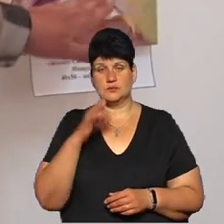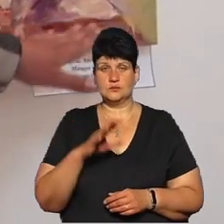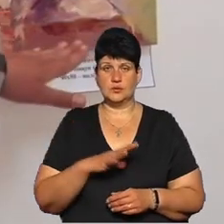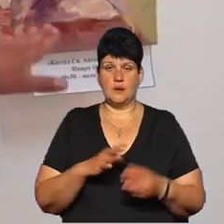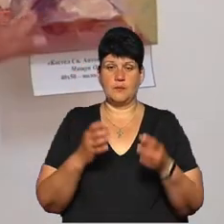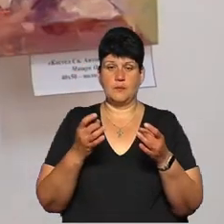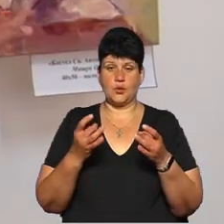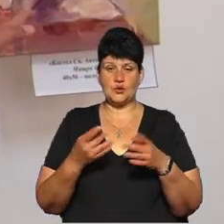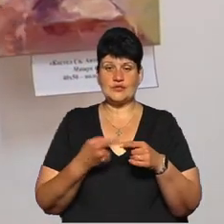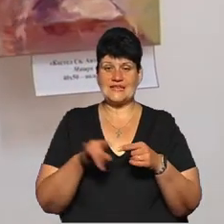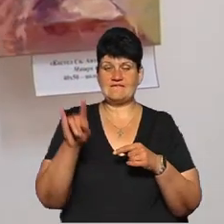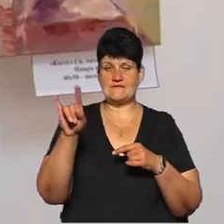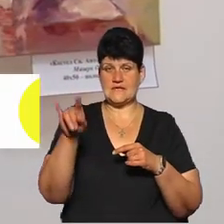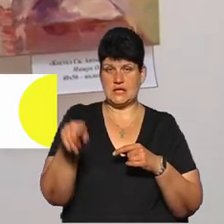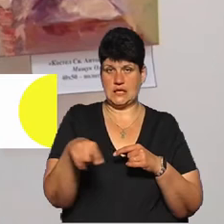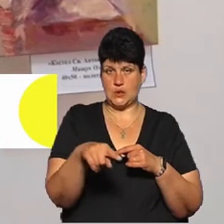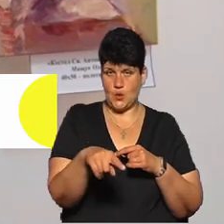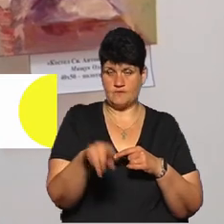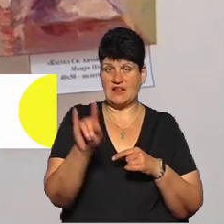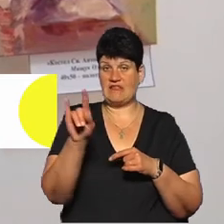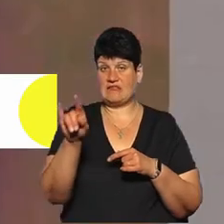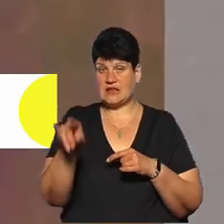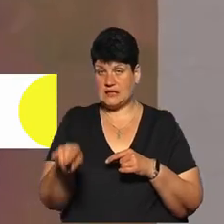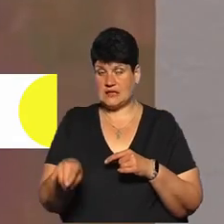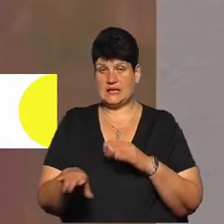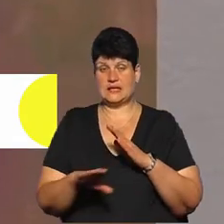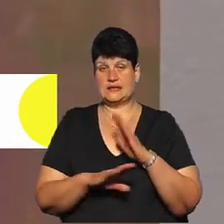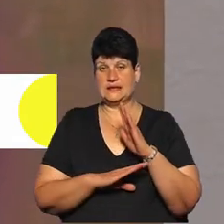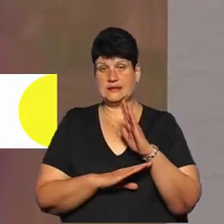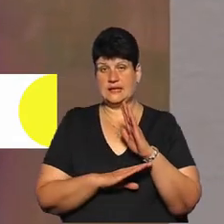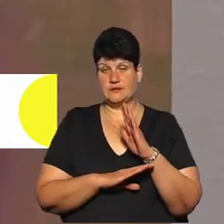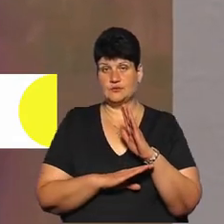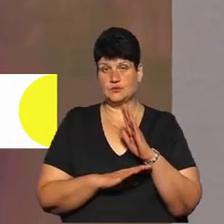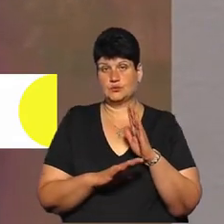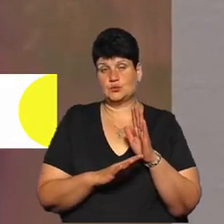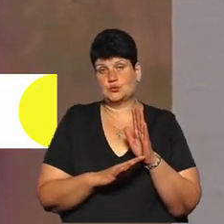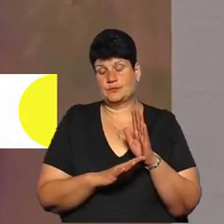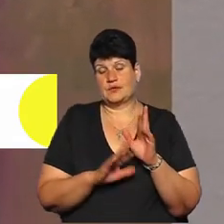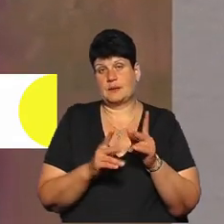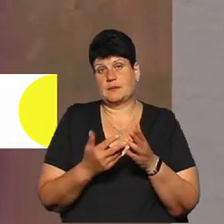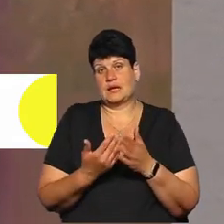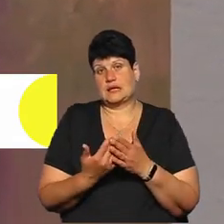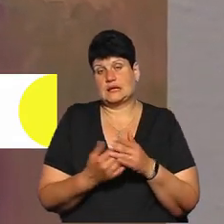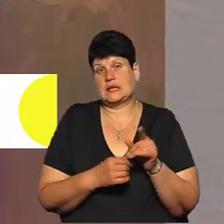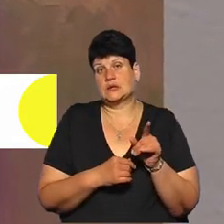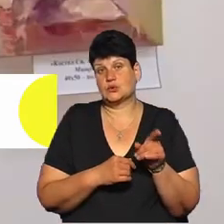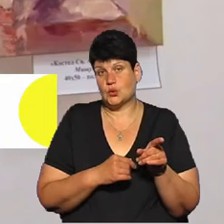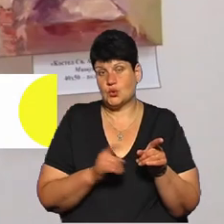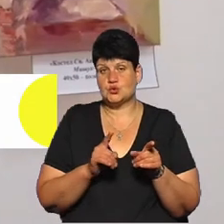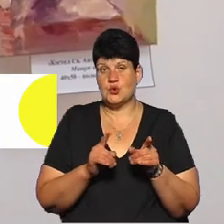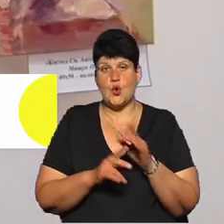вікно, і у тому вікні дерево як символ того, що костел не